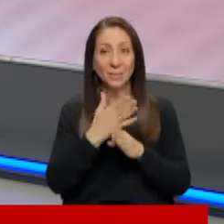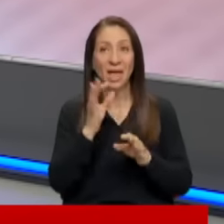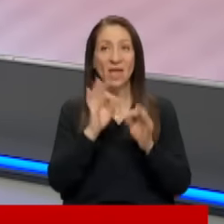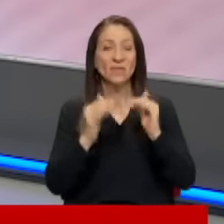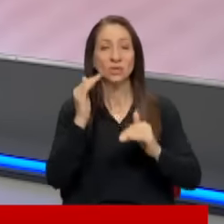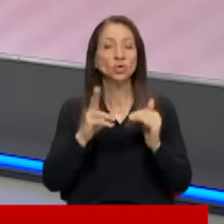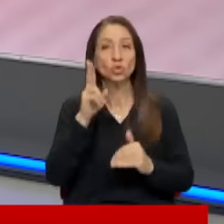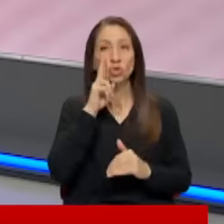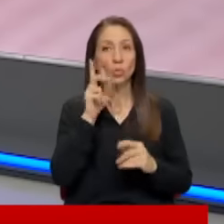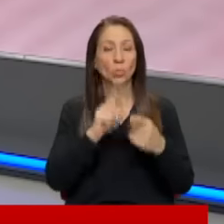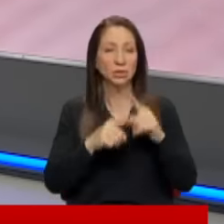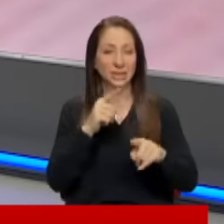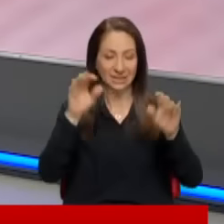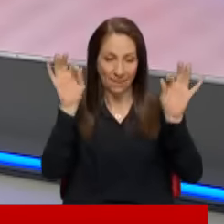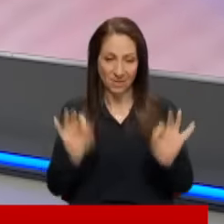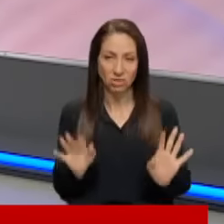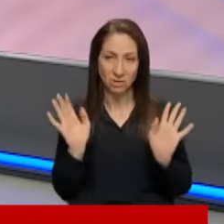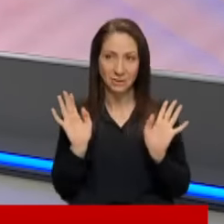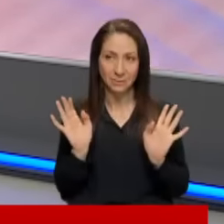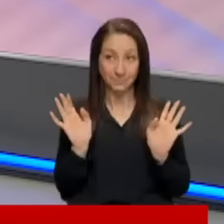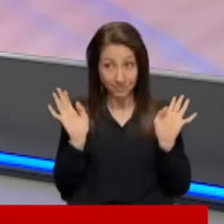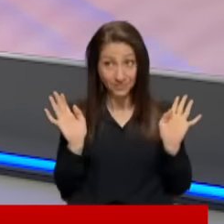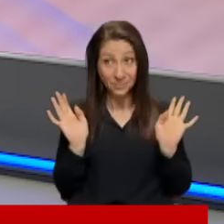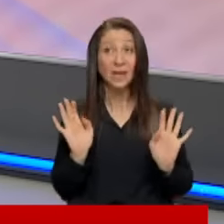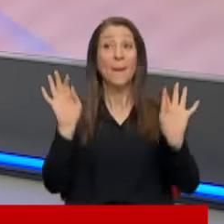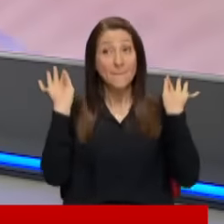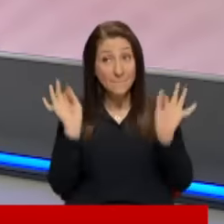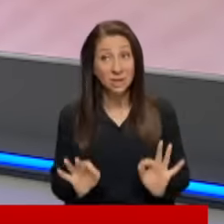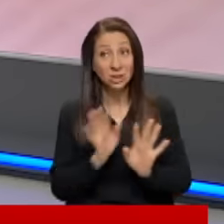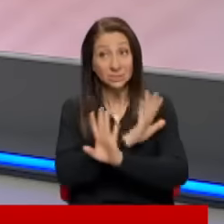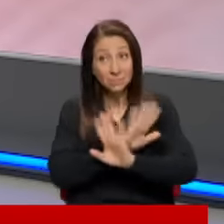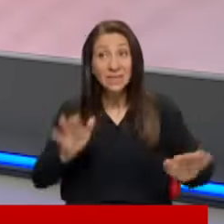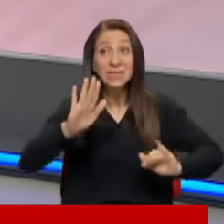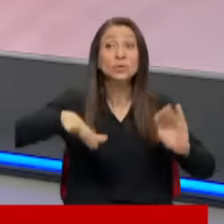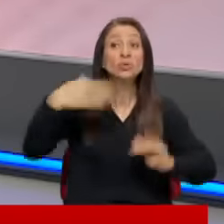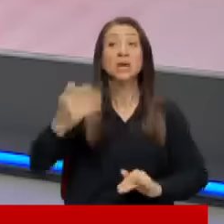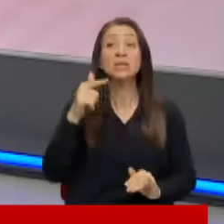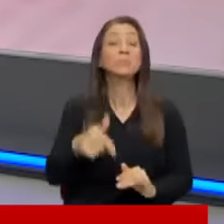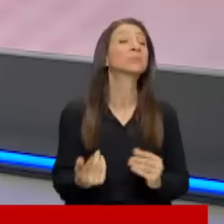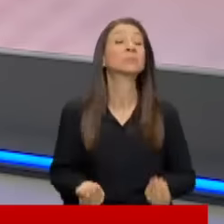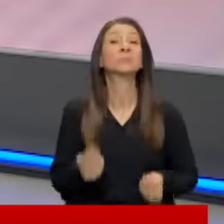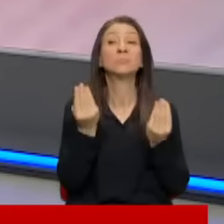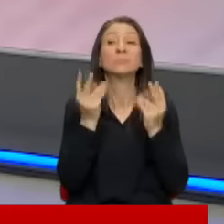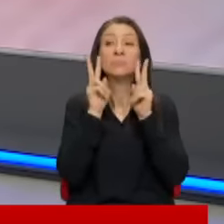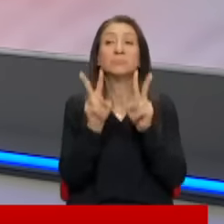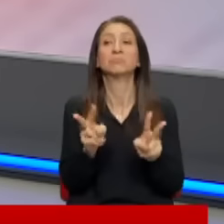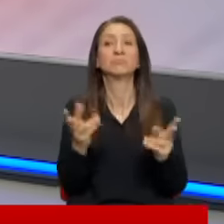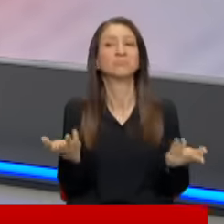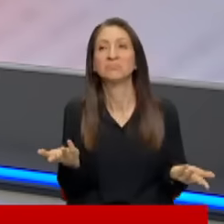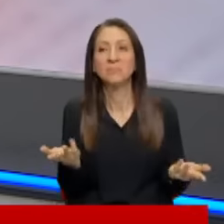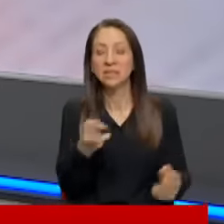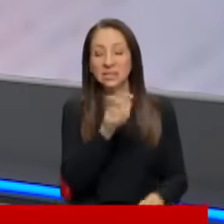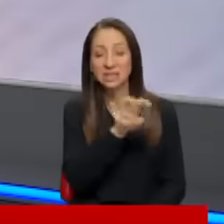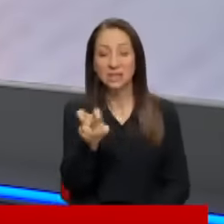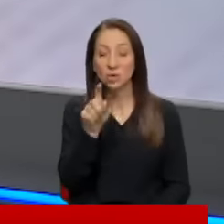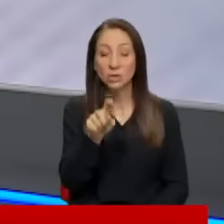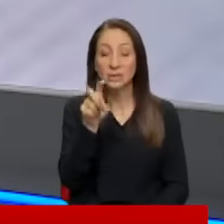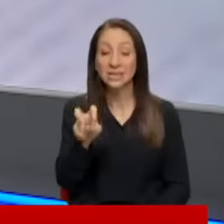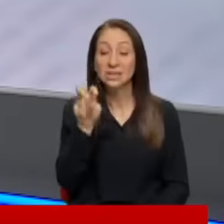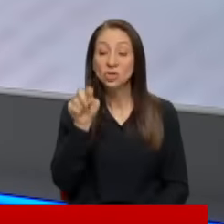sonuç politikasını hayata geçirdi. Geçirince şimdi karşımızda görüyorsunuz